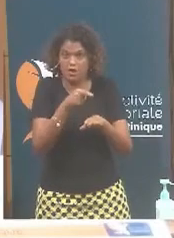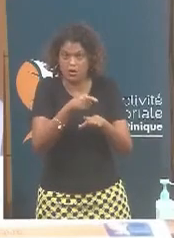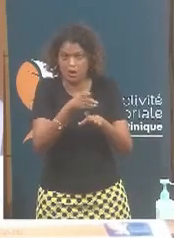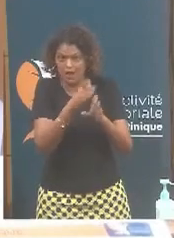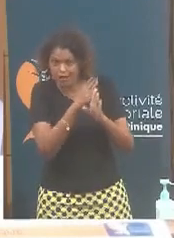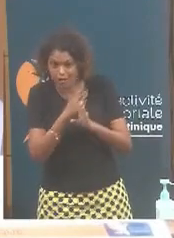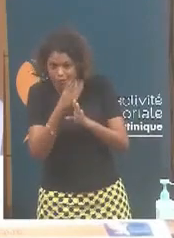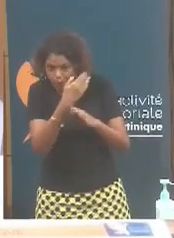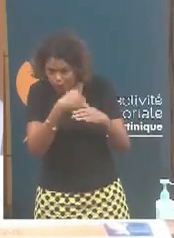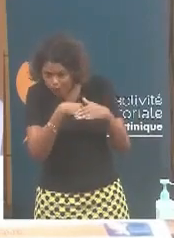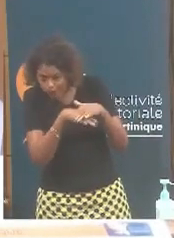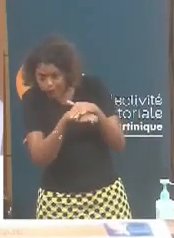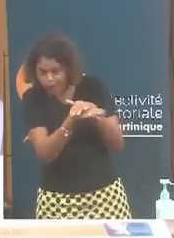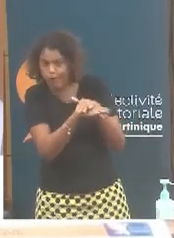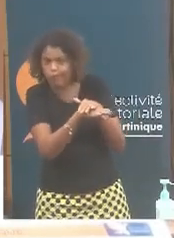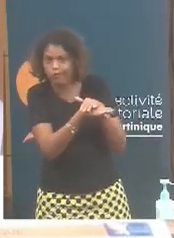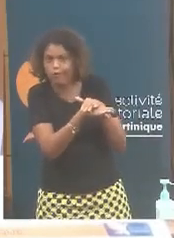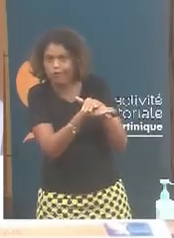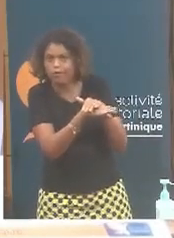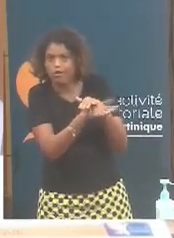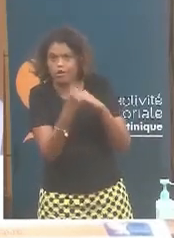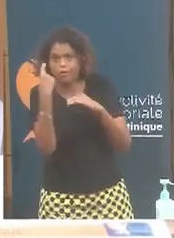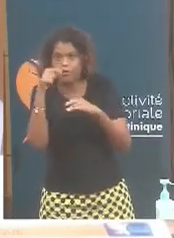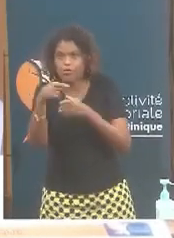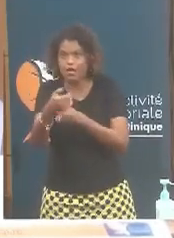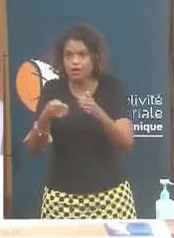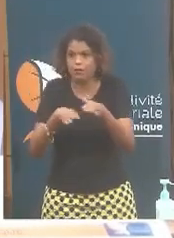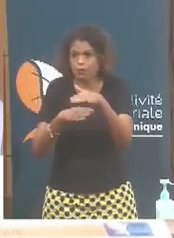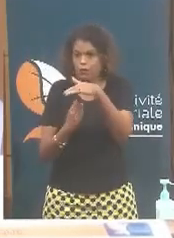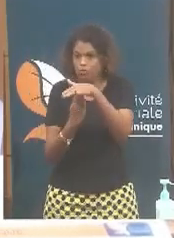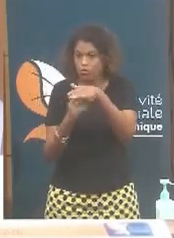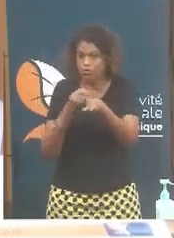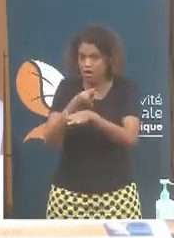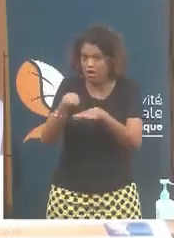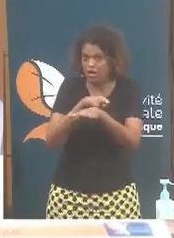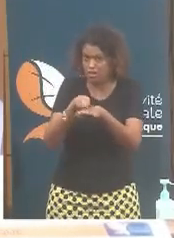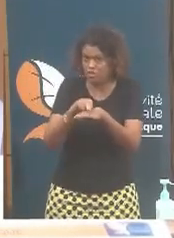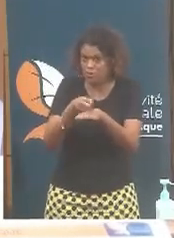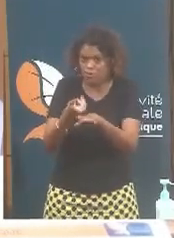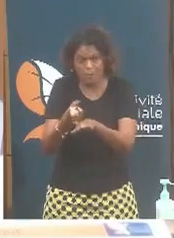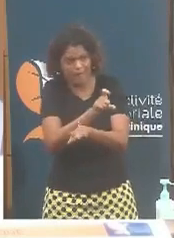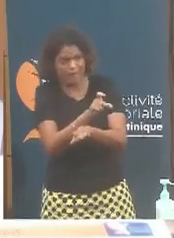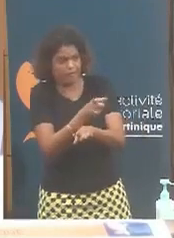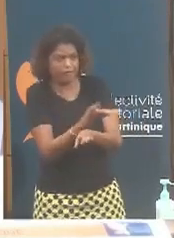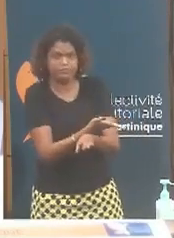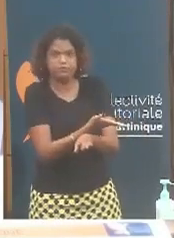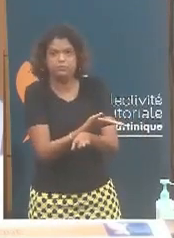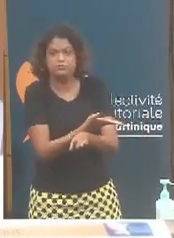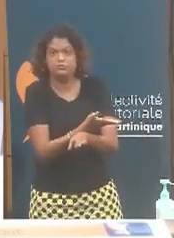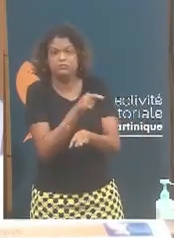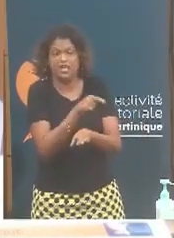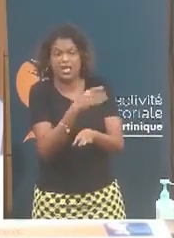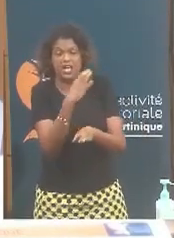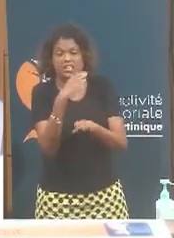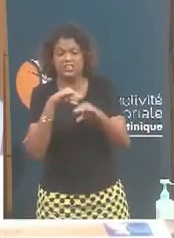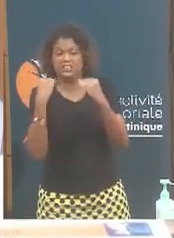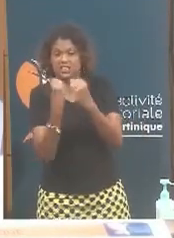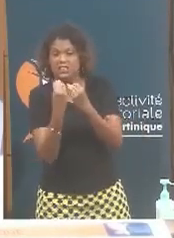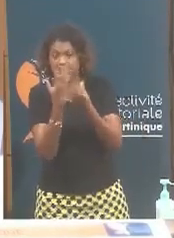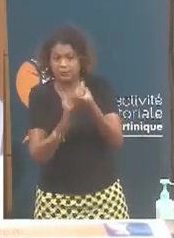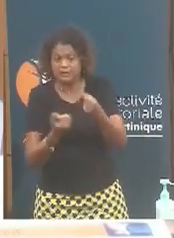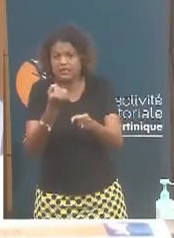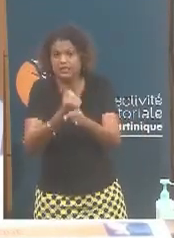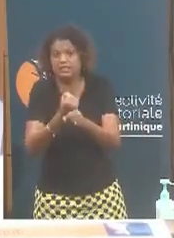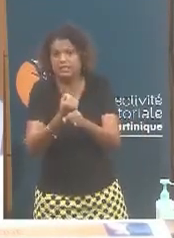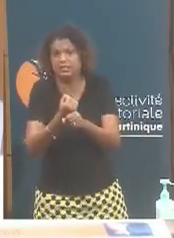pour l'enlever des comptes de la région, on l'avait mis dans les comptes du syndicat mixte, et qu'une fois que la CTM a